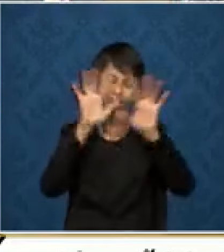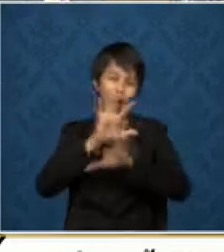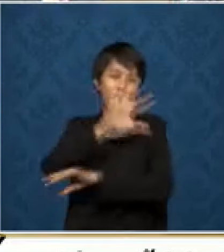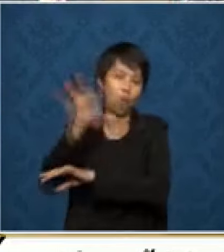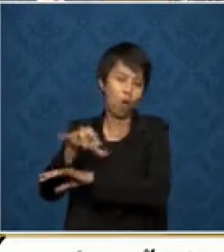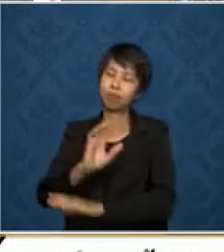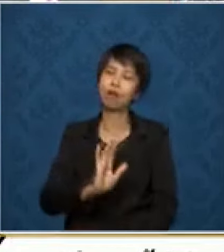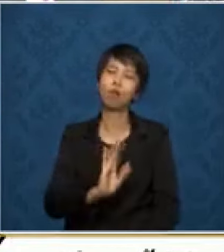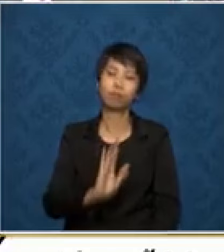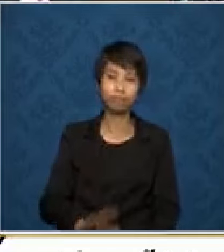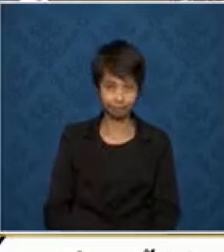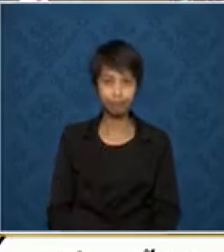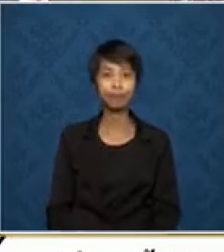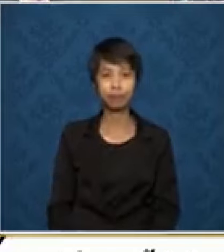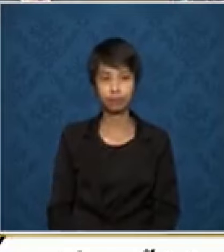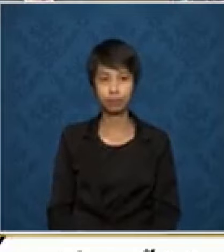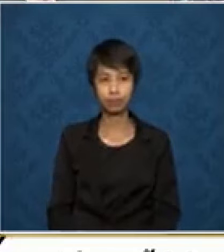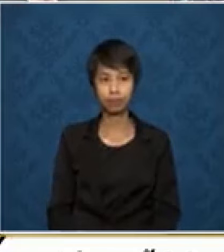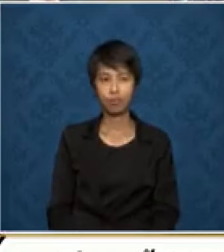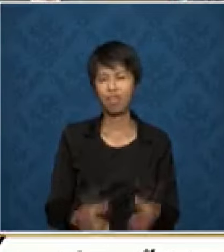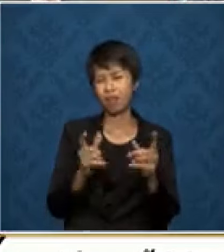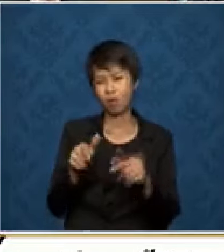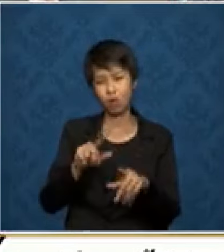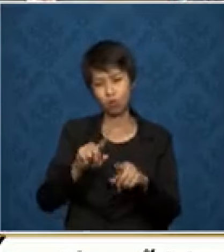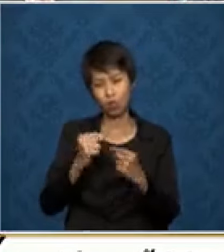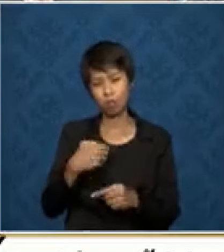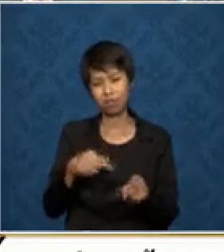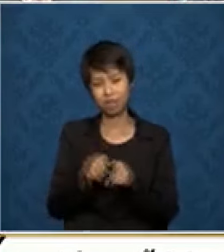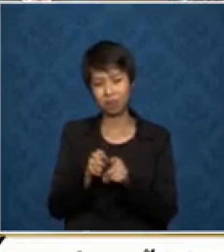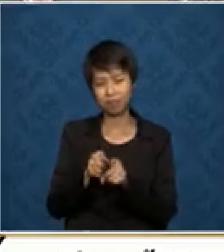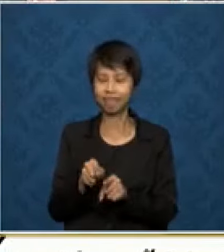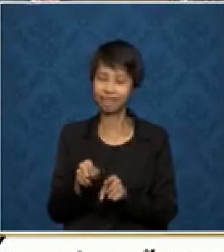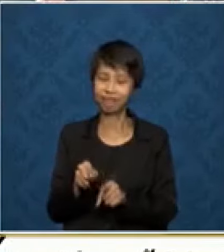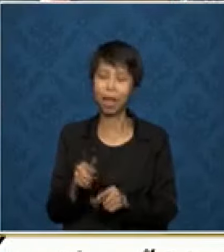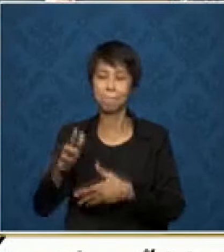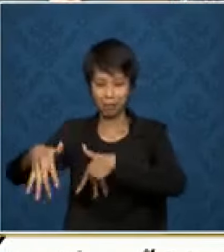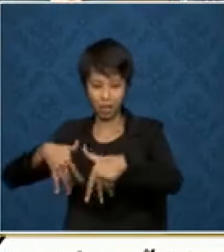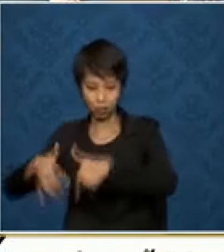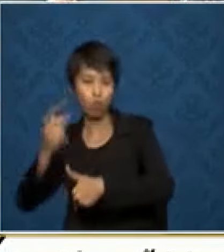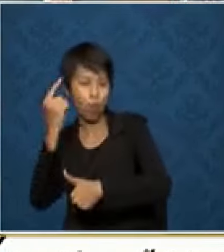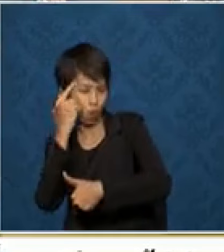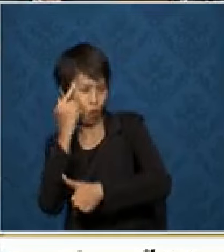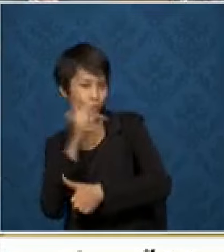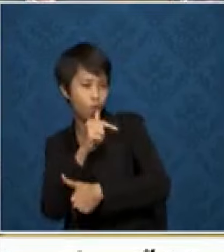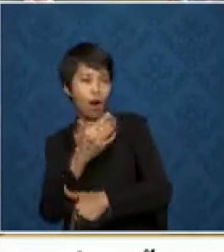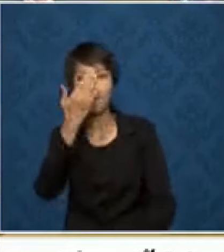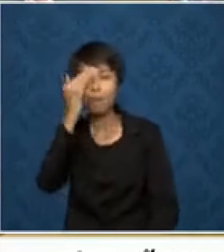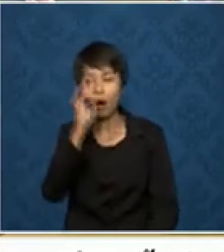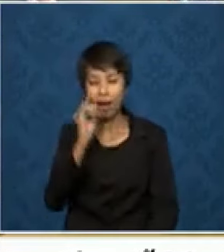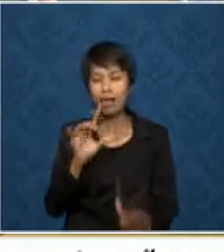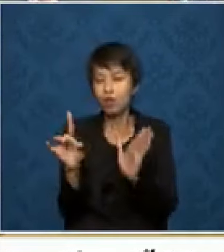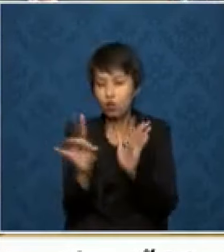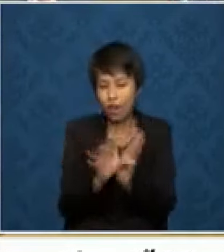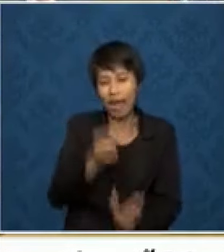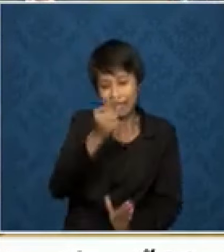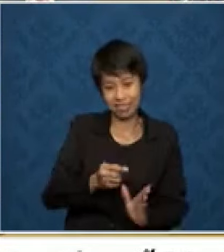เด็กแล้วก็มันเป็นคำตอบที่ดูถูกประชาชนเพราะสุดท้ายขึ้นอยู่กับนโยบายรัฐบาล